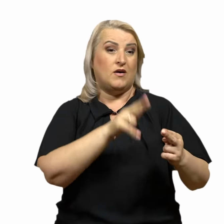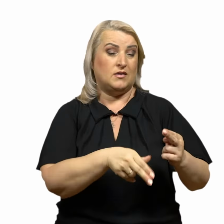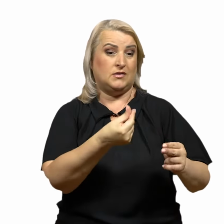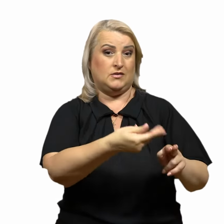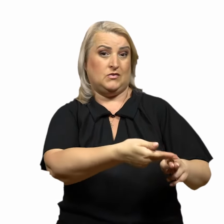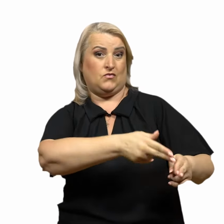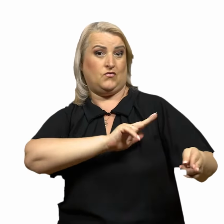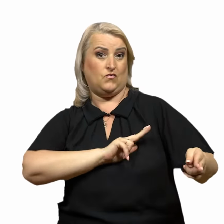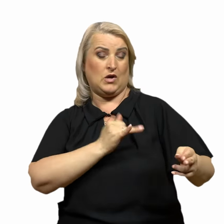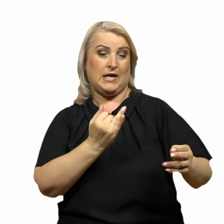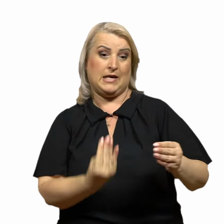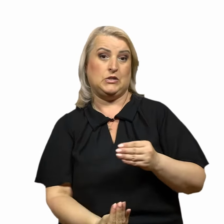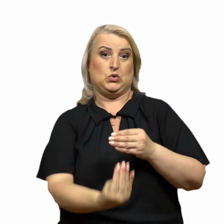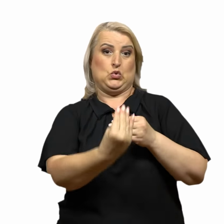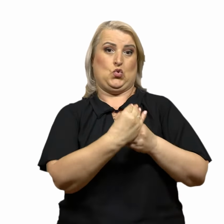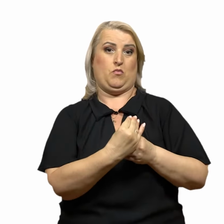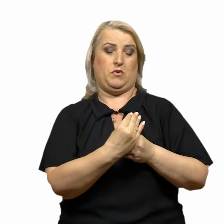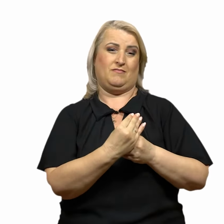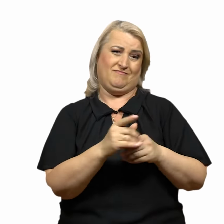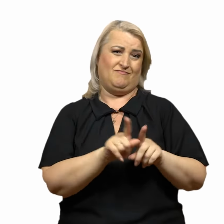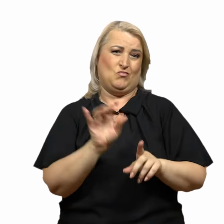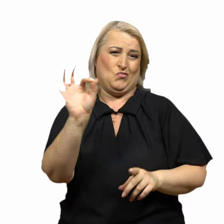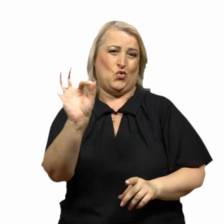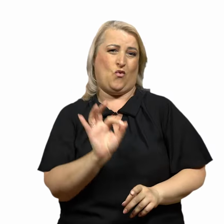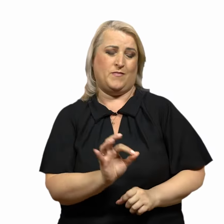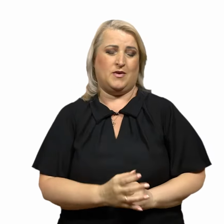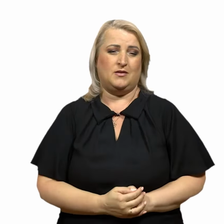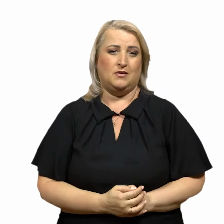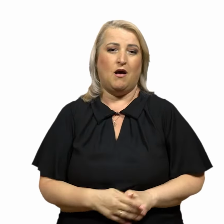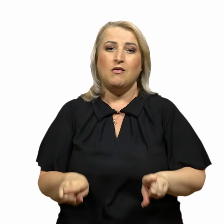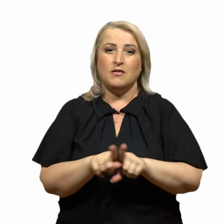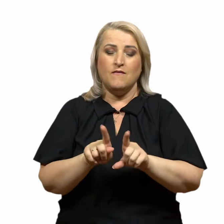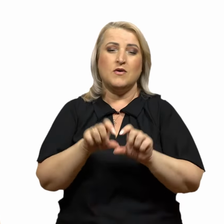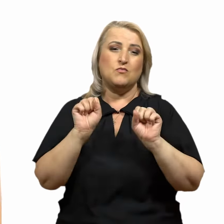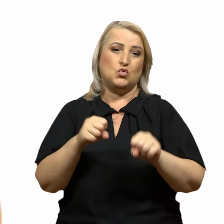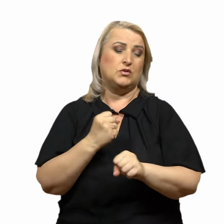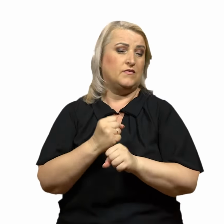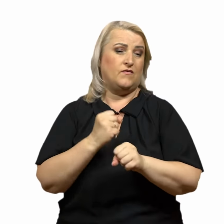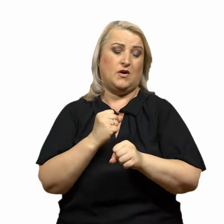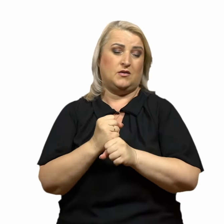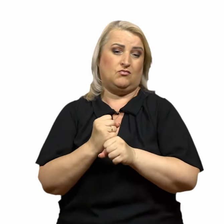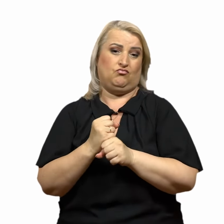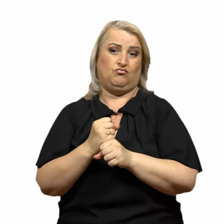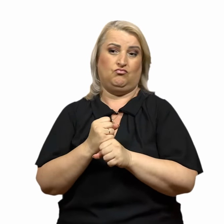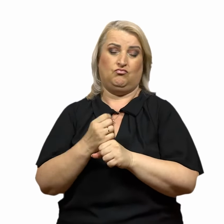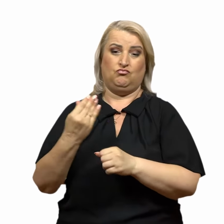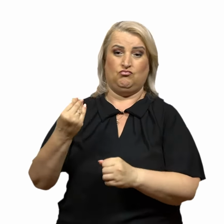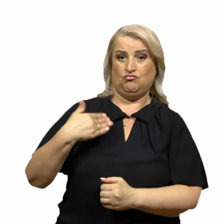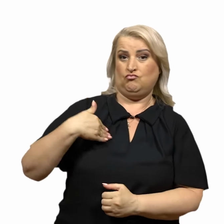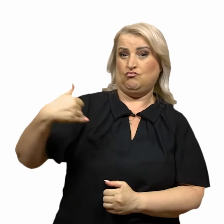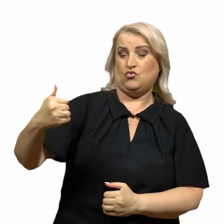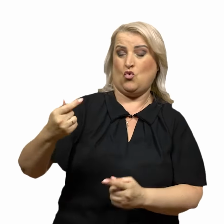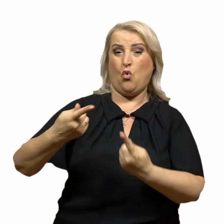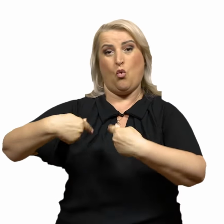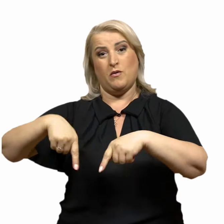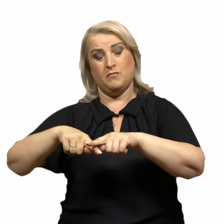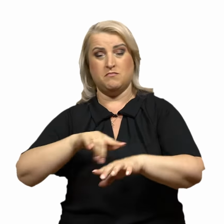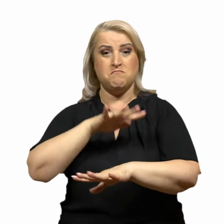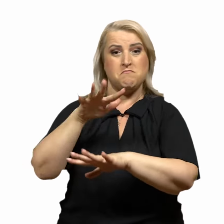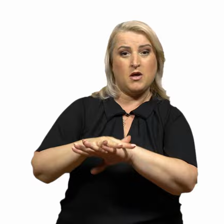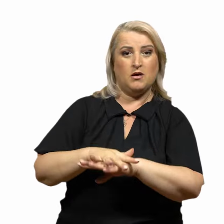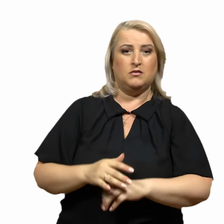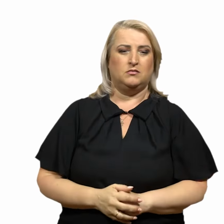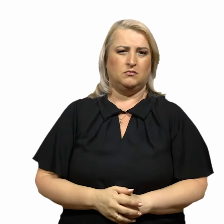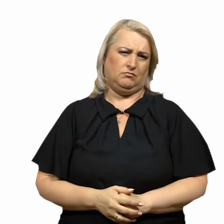împrumutată și încă ceva pe lângă, adică o dobândă. La fel, poți face un împrumut unei companii sau bănci. Unchiule,